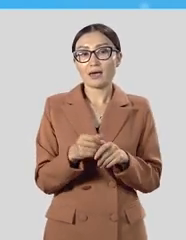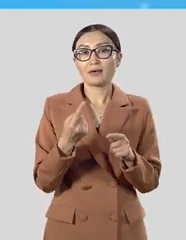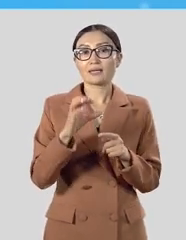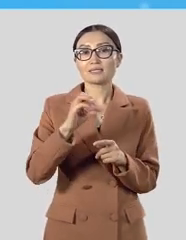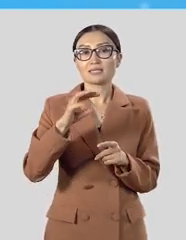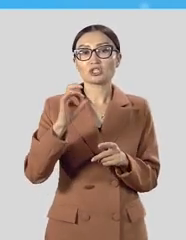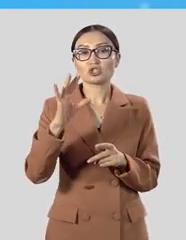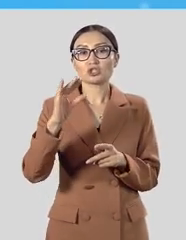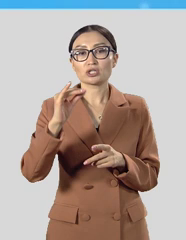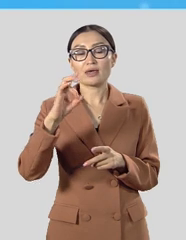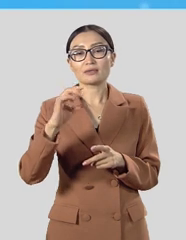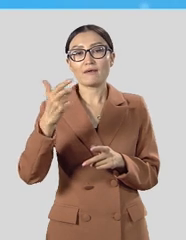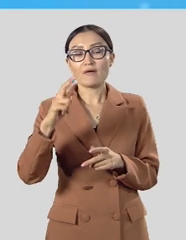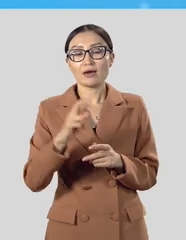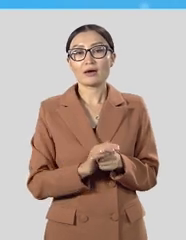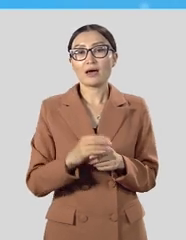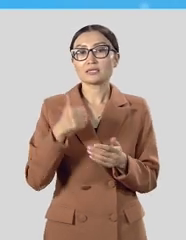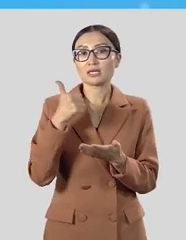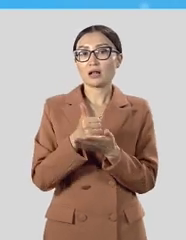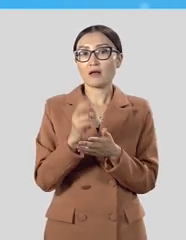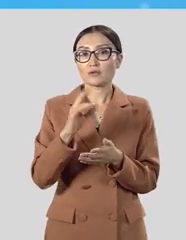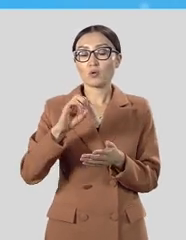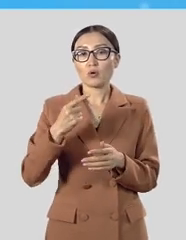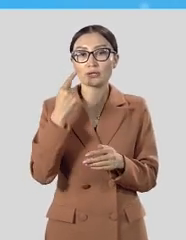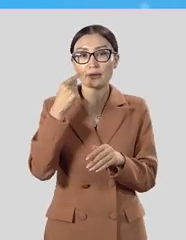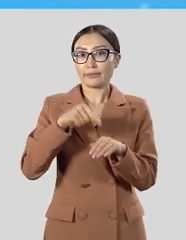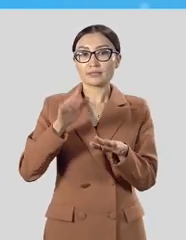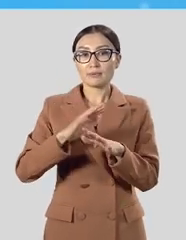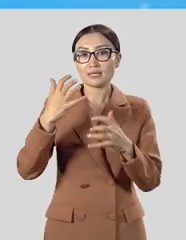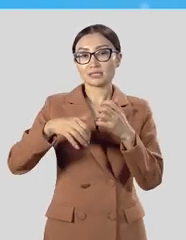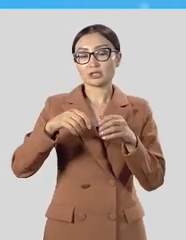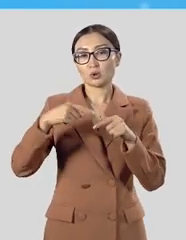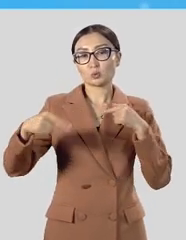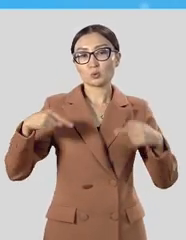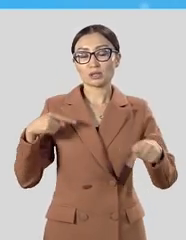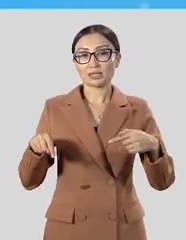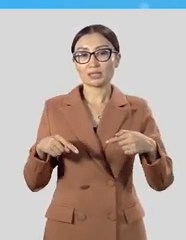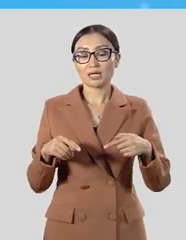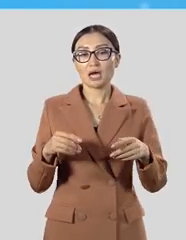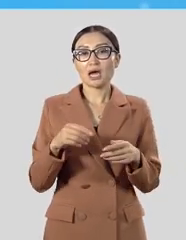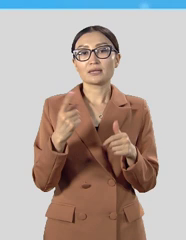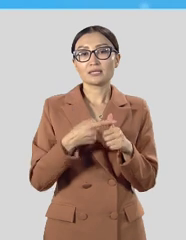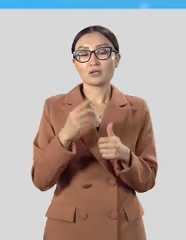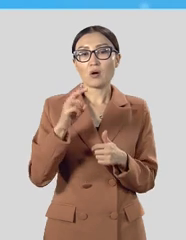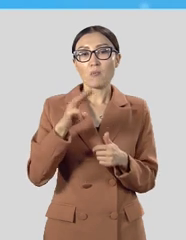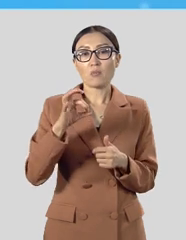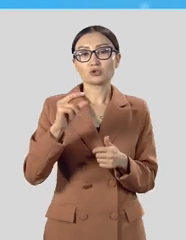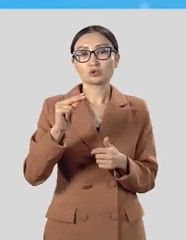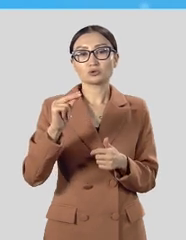система. Если главный корень не заметен среди других, такая корневая система называется